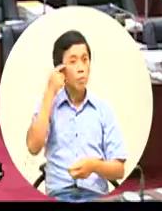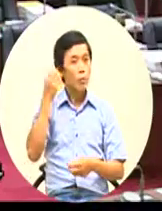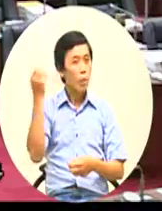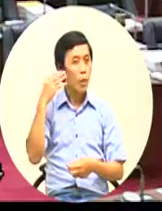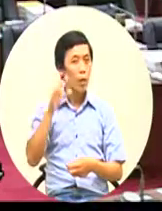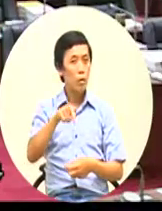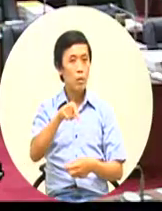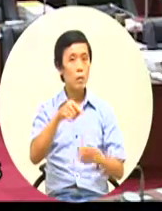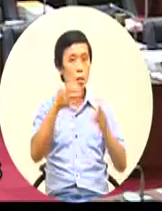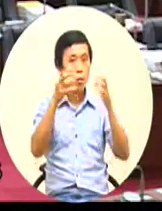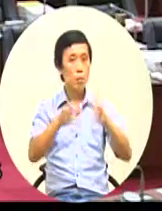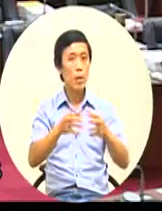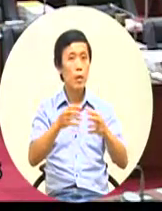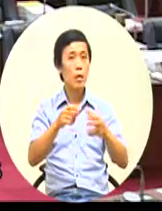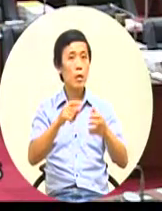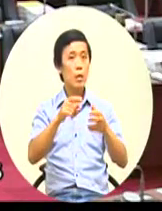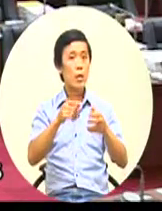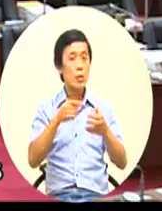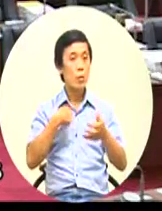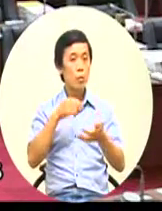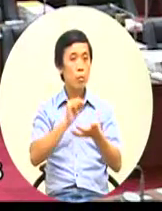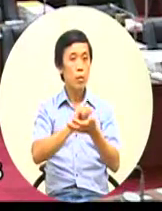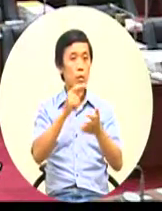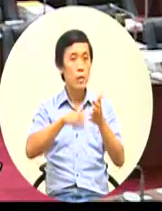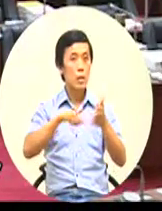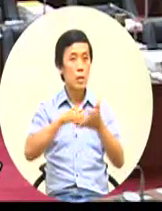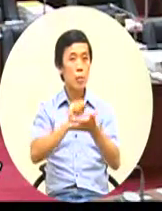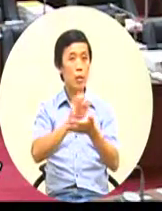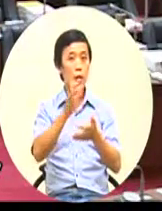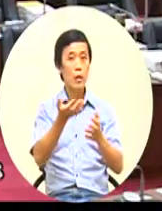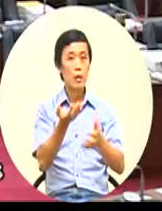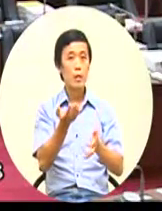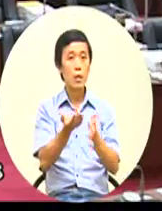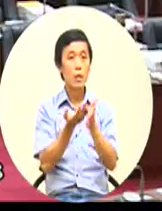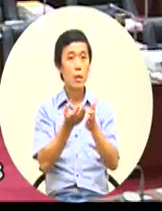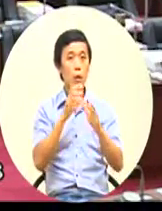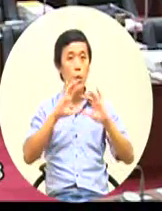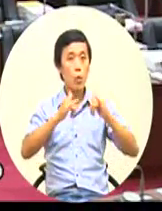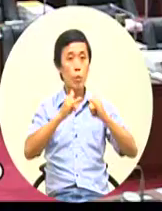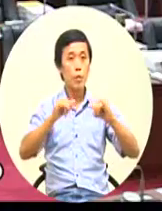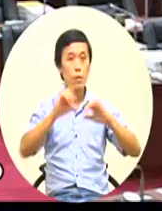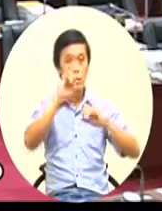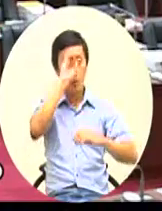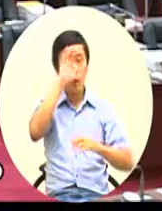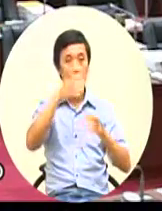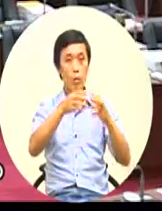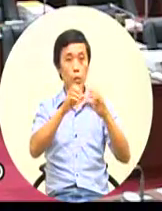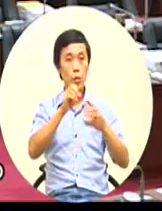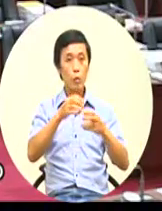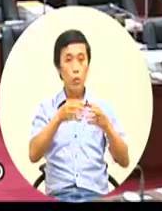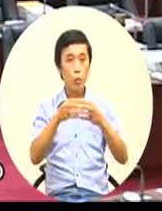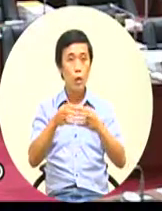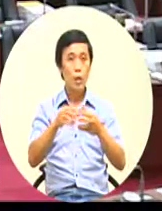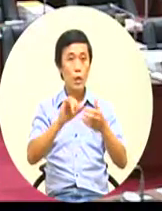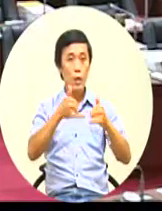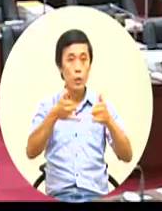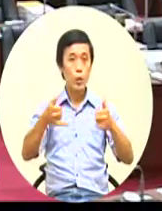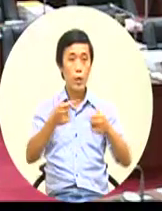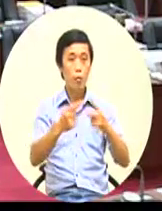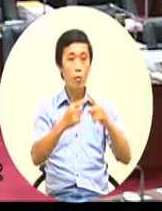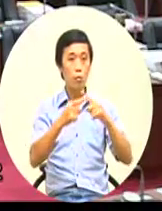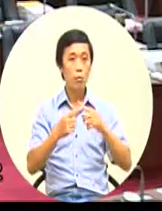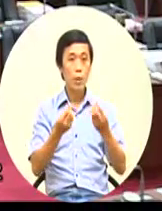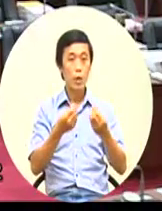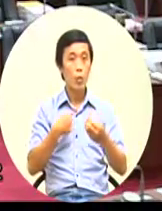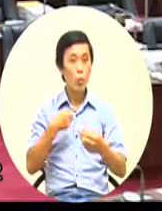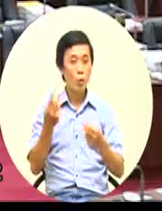事，迄、那个简单的报告时阵，我想刚刚国民党的议员他没有出席，所以我们两位议员听见这样，然后我